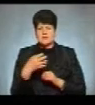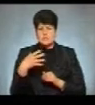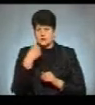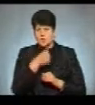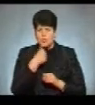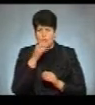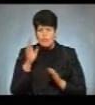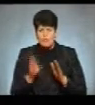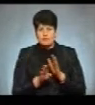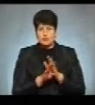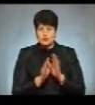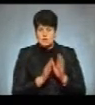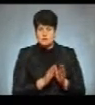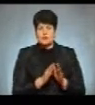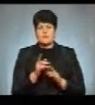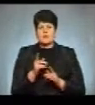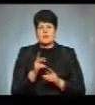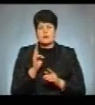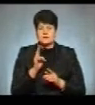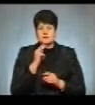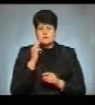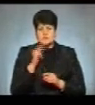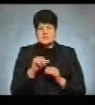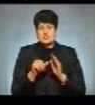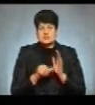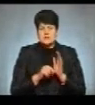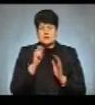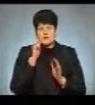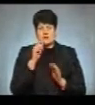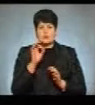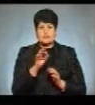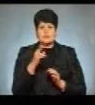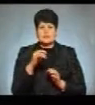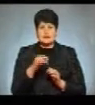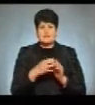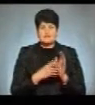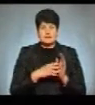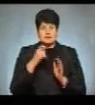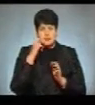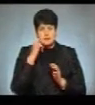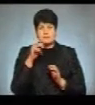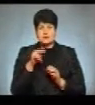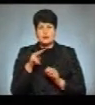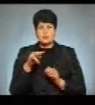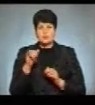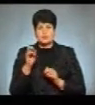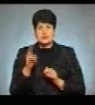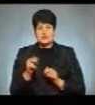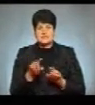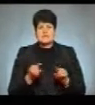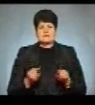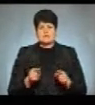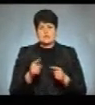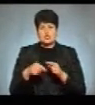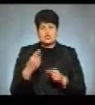року в Підволочиську. Підозрюваних у злочині 16-річного Олександра Дегтяра і 19-річного Петра Лукача затримали через 4